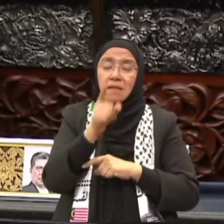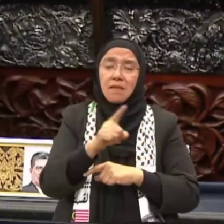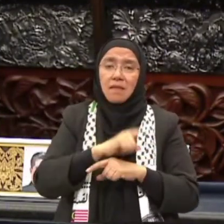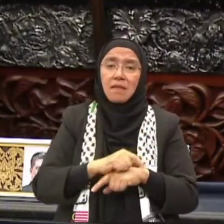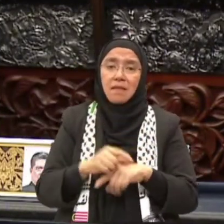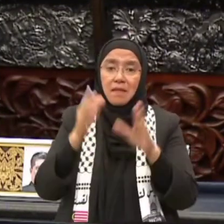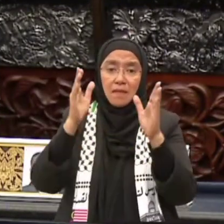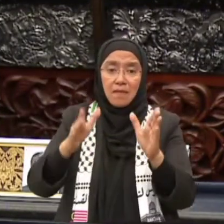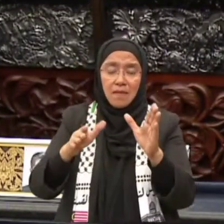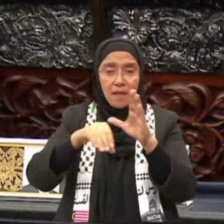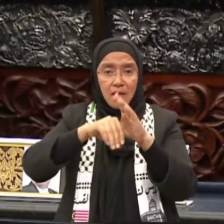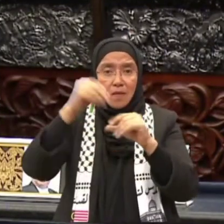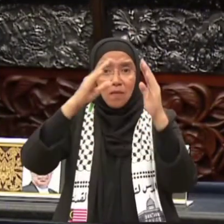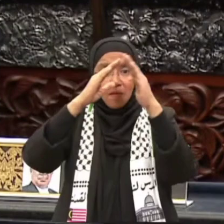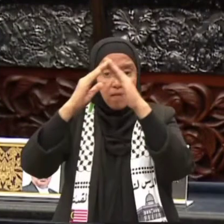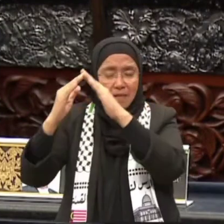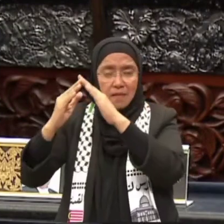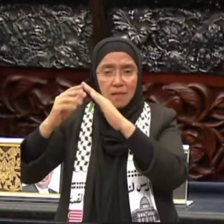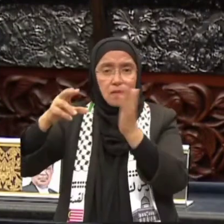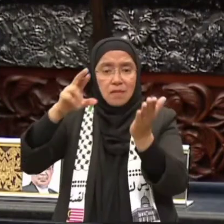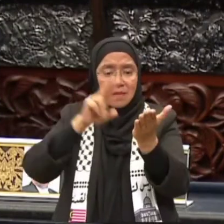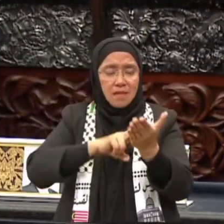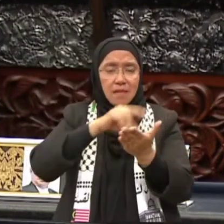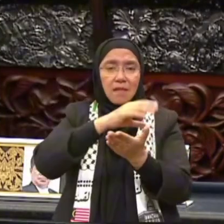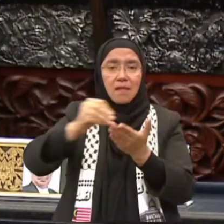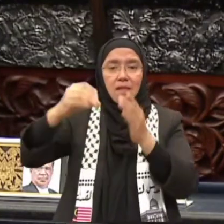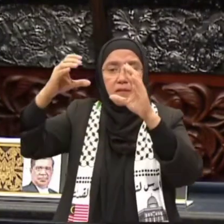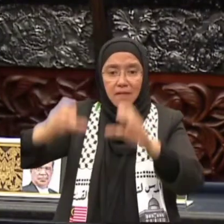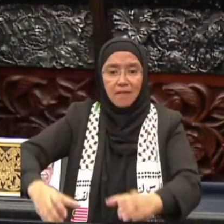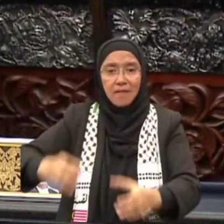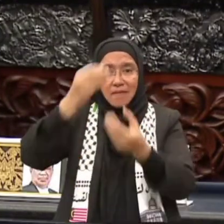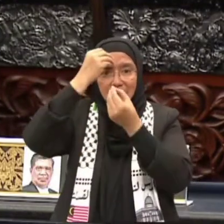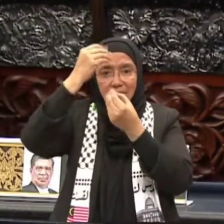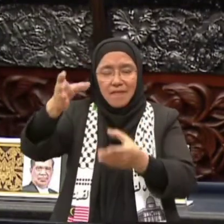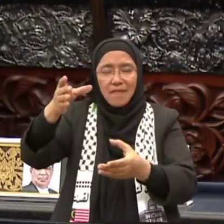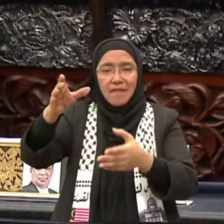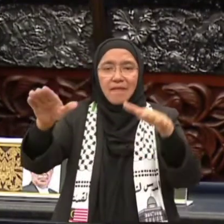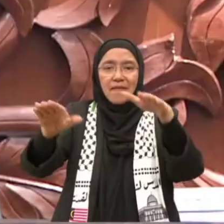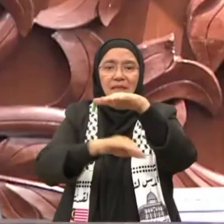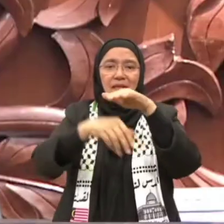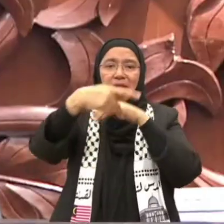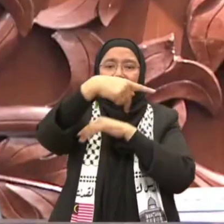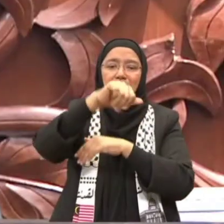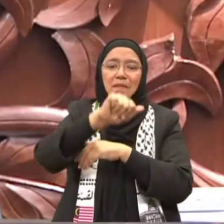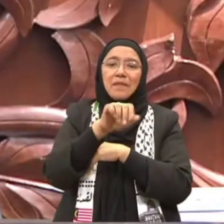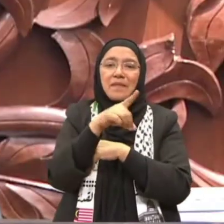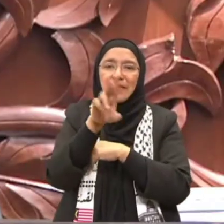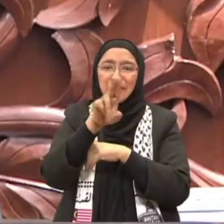dan mengesahkan maklumat mereka di dalam padu, insyaAllah. Terima kasih. Baik, terima kasih.